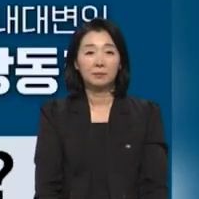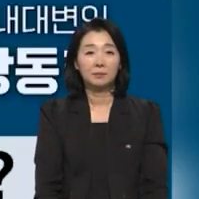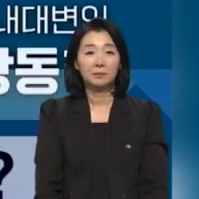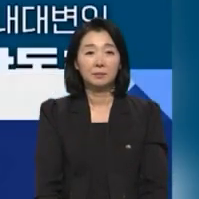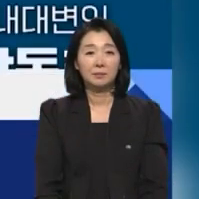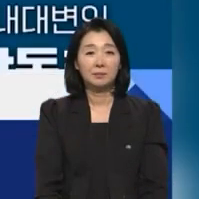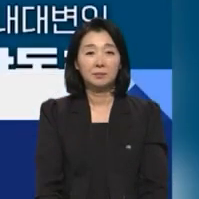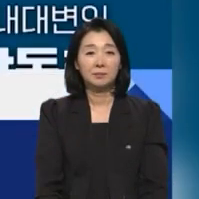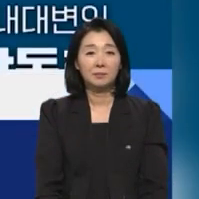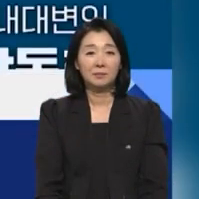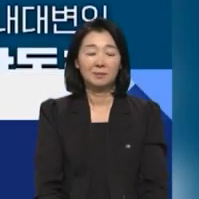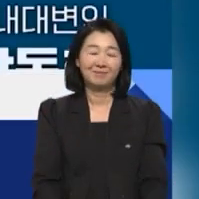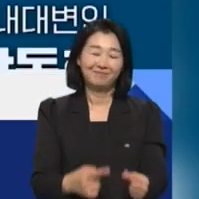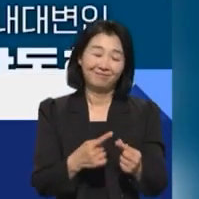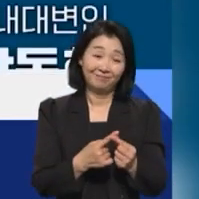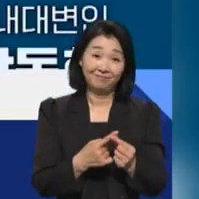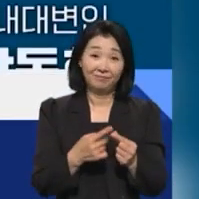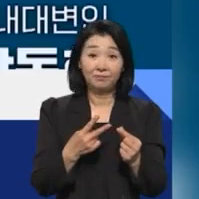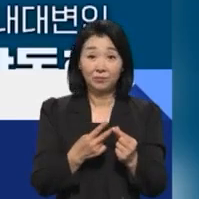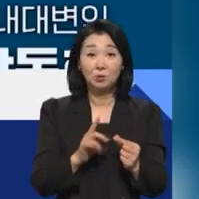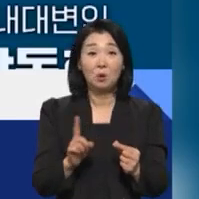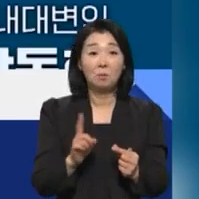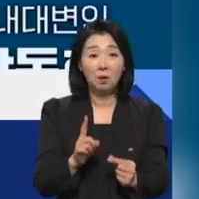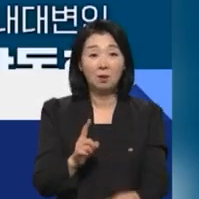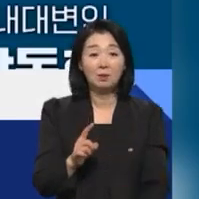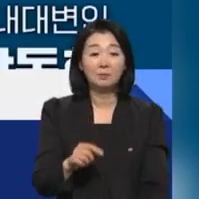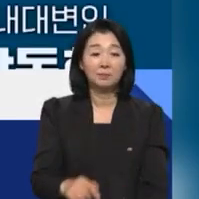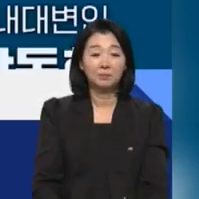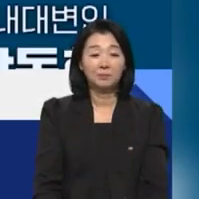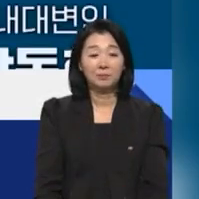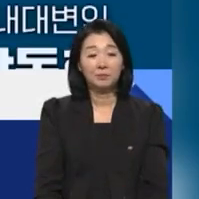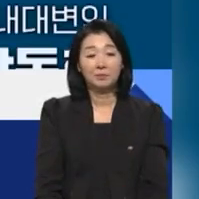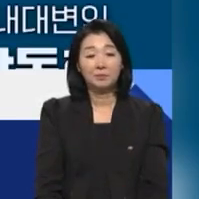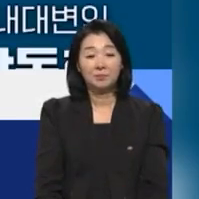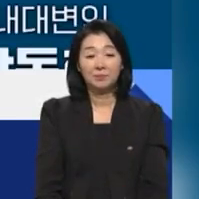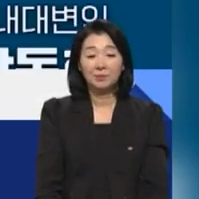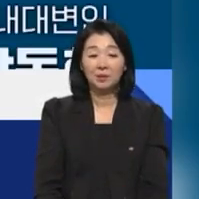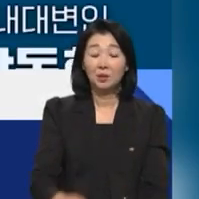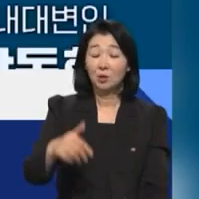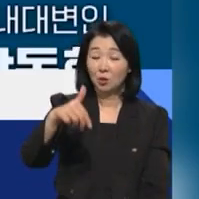그동안 두 차례나 종료위원이나 이재명 대표에 대해서